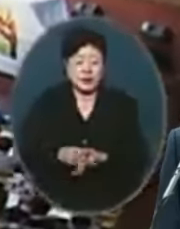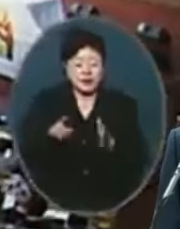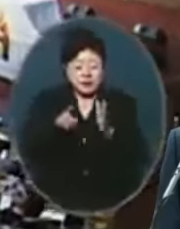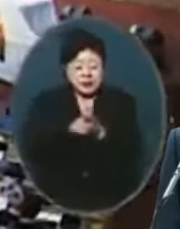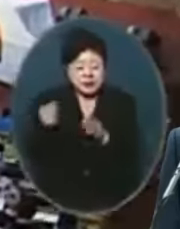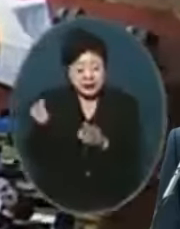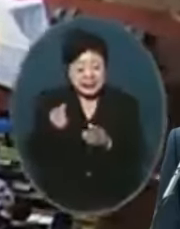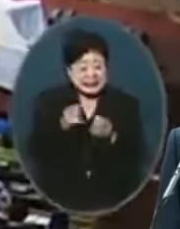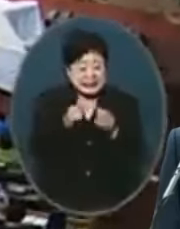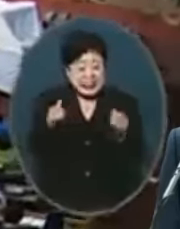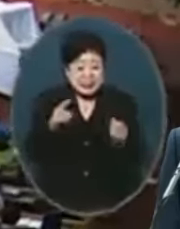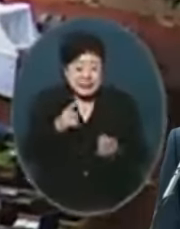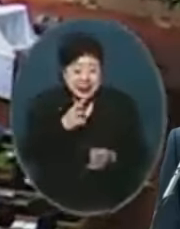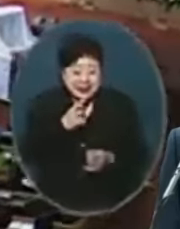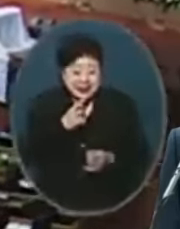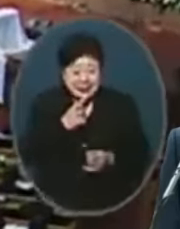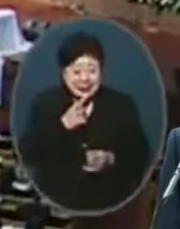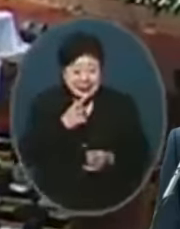믿음을 가진 사람을